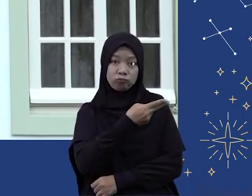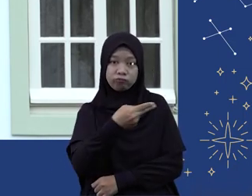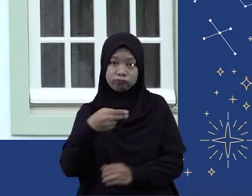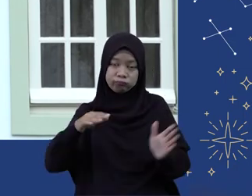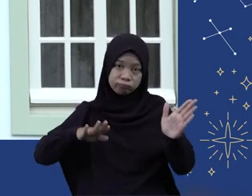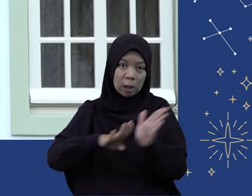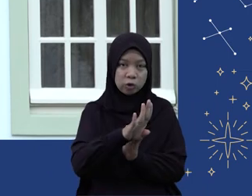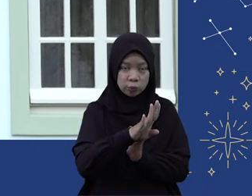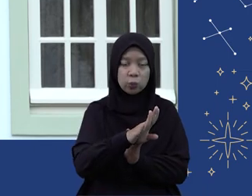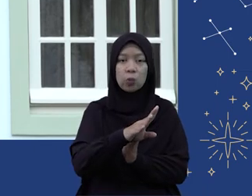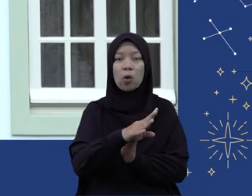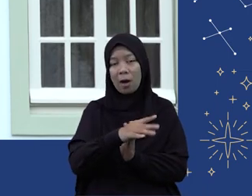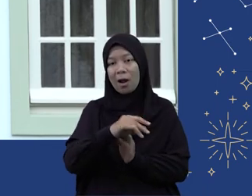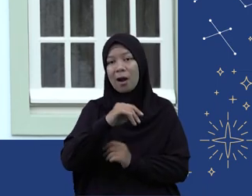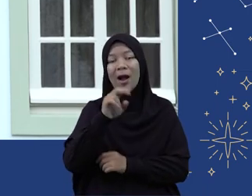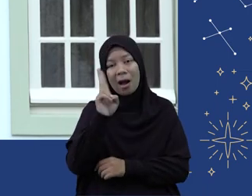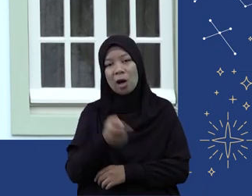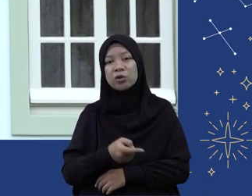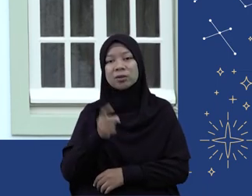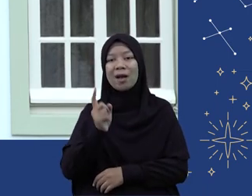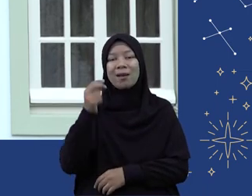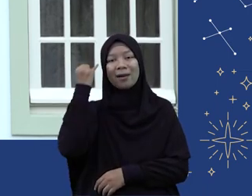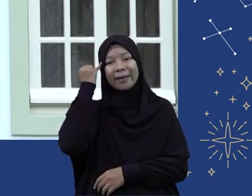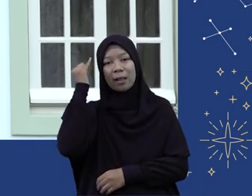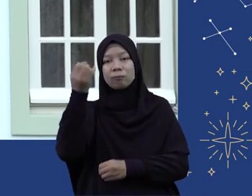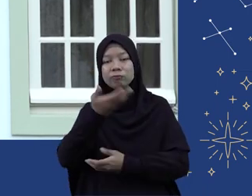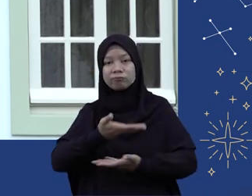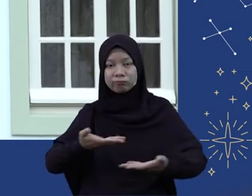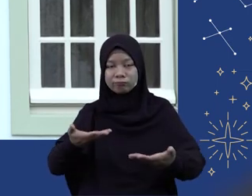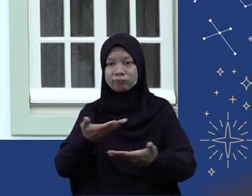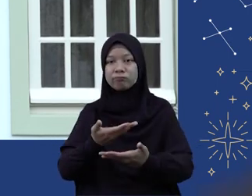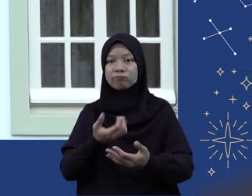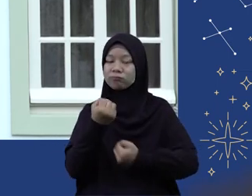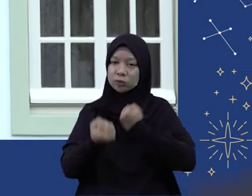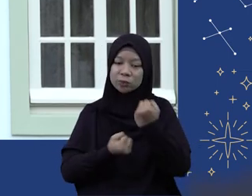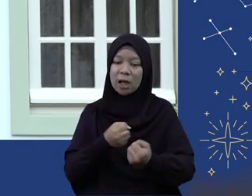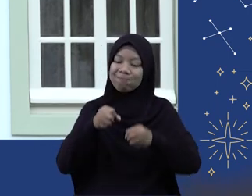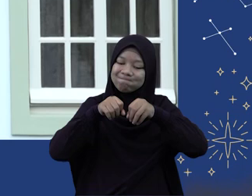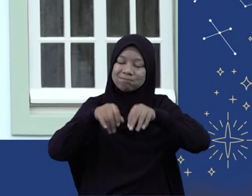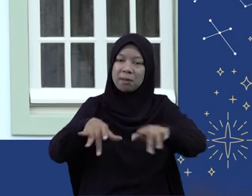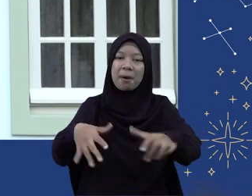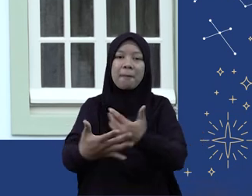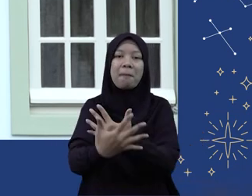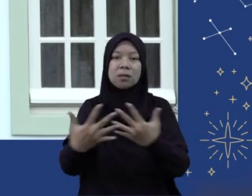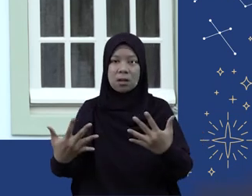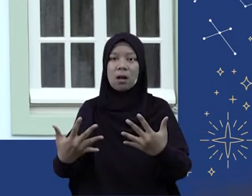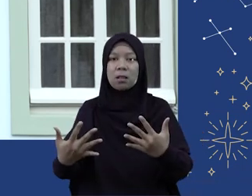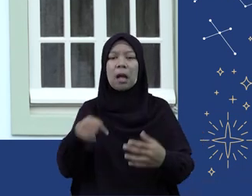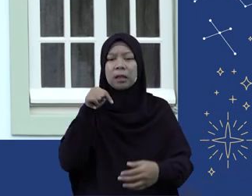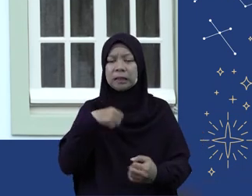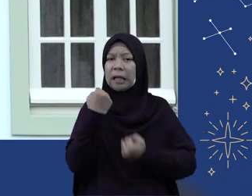produktif dia menghasilkan sesuatu untuk masyarakatnya itu dengan kerjakan